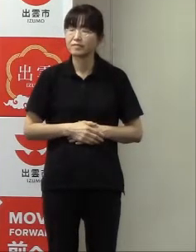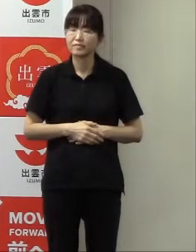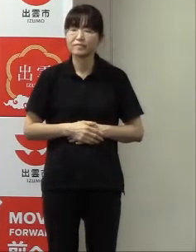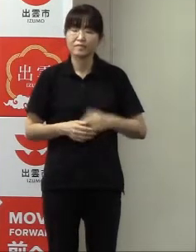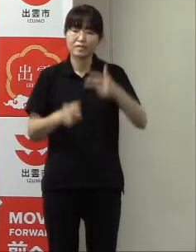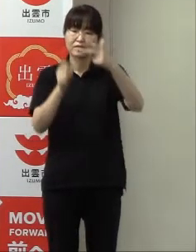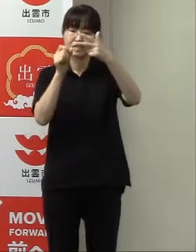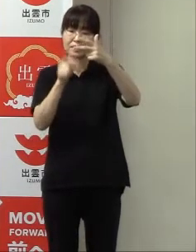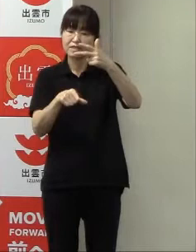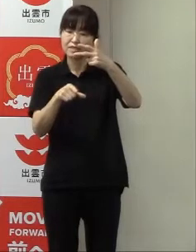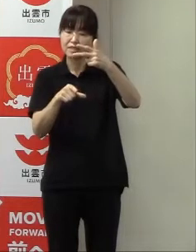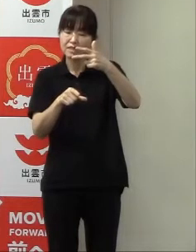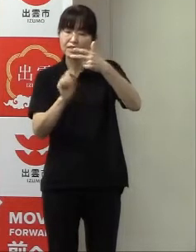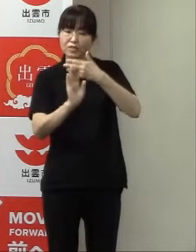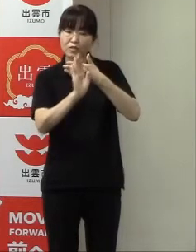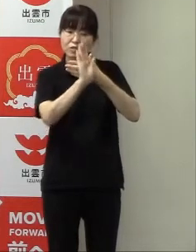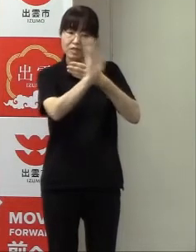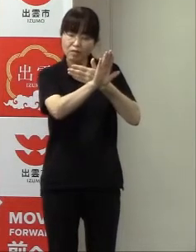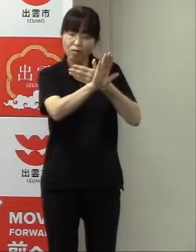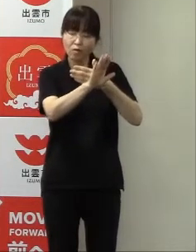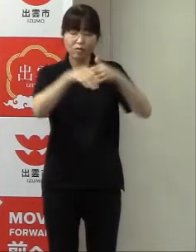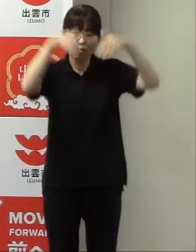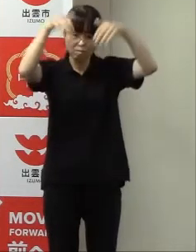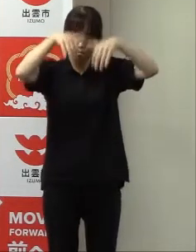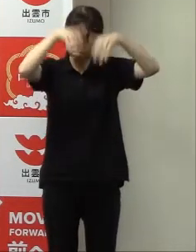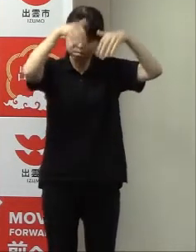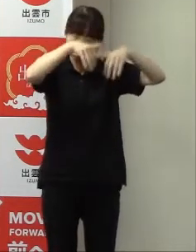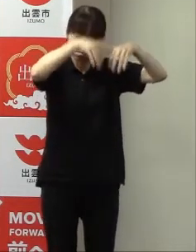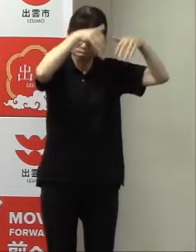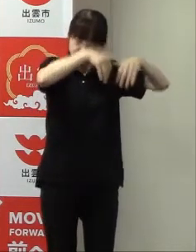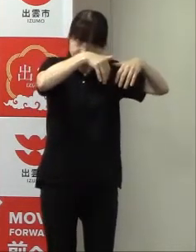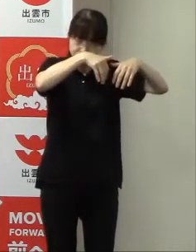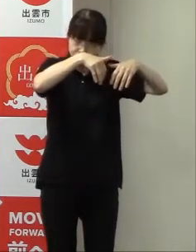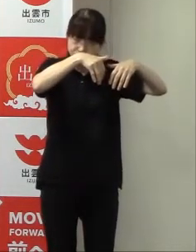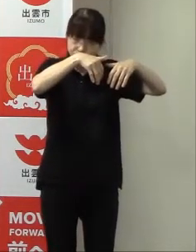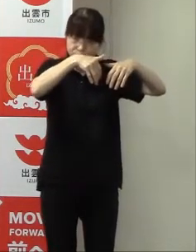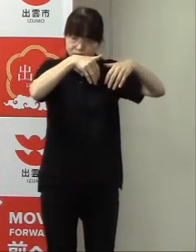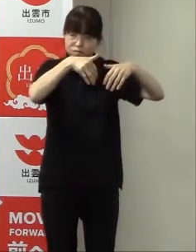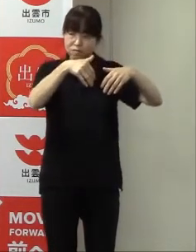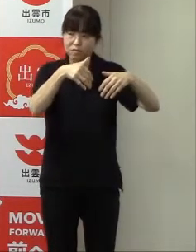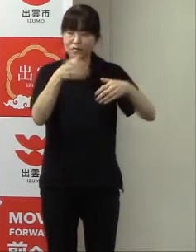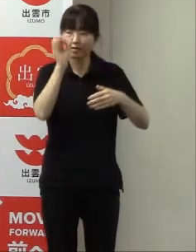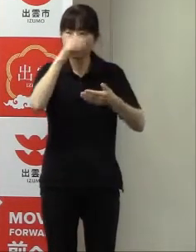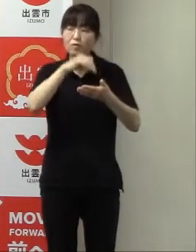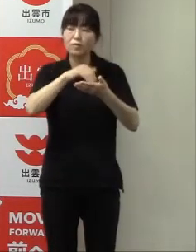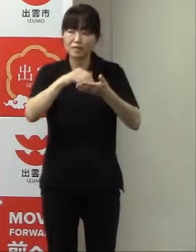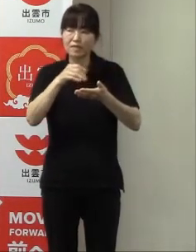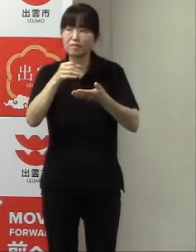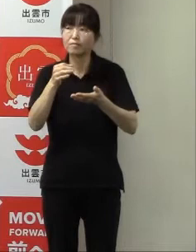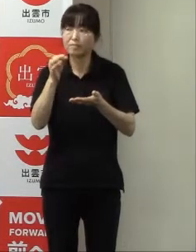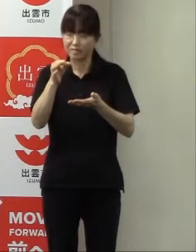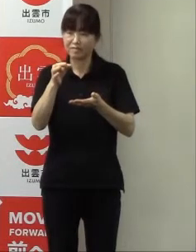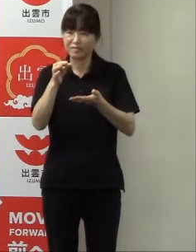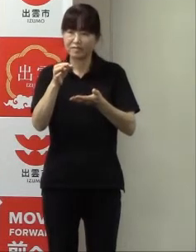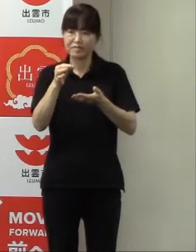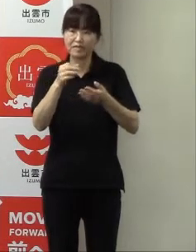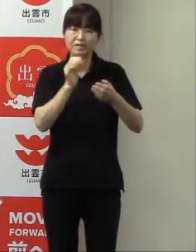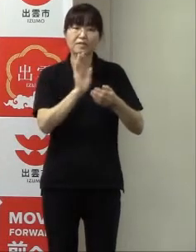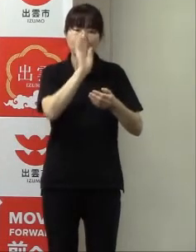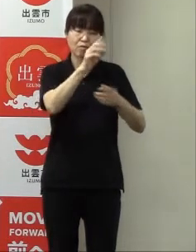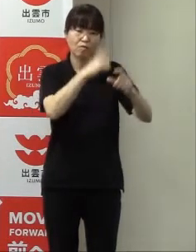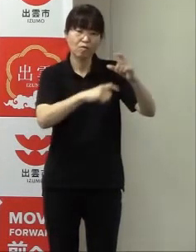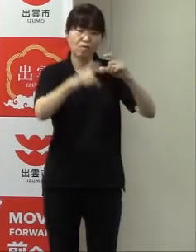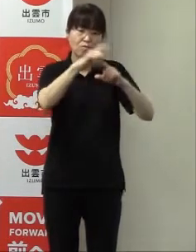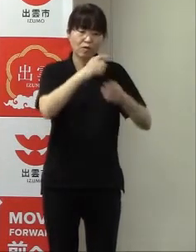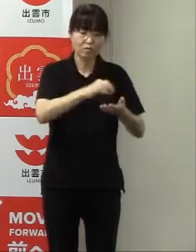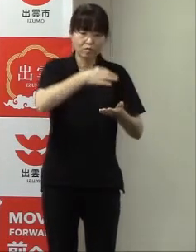7月以降の大雨によってこれだけということで、さらにまだ増える余地があるのか、そのあ